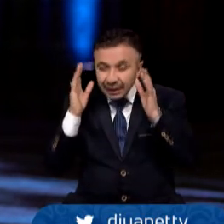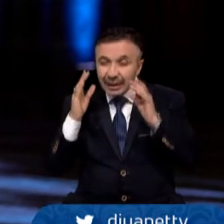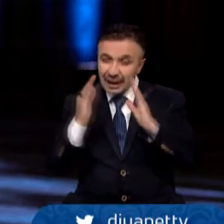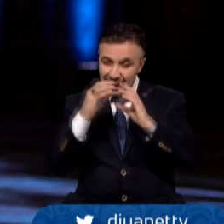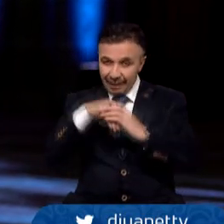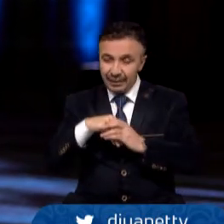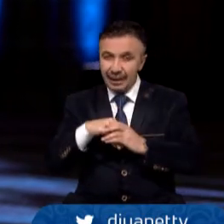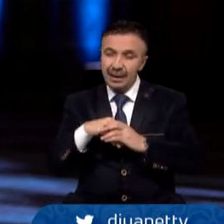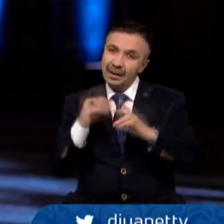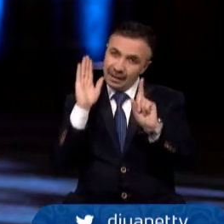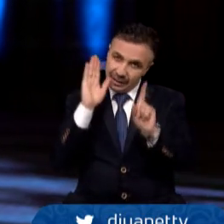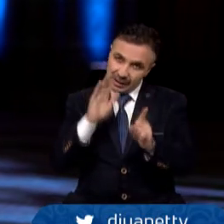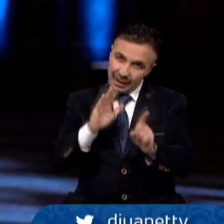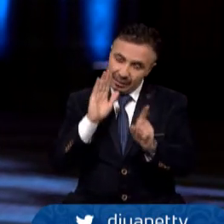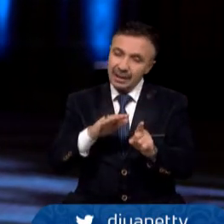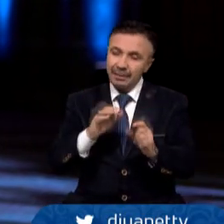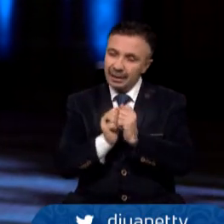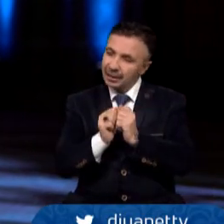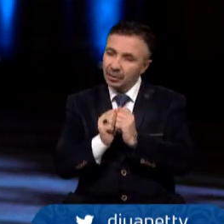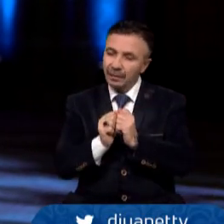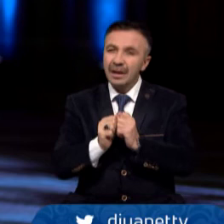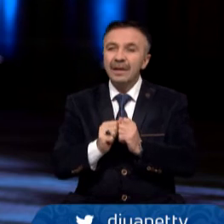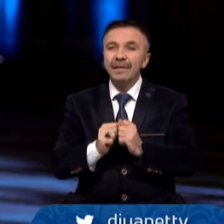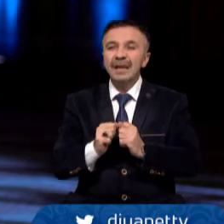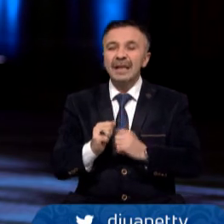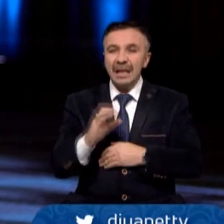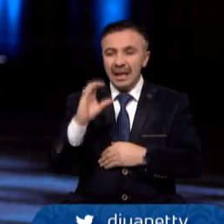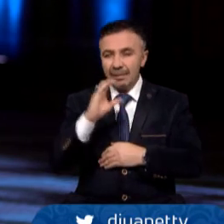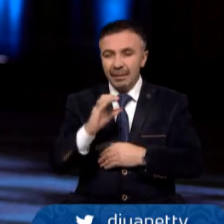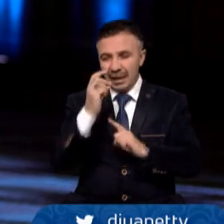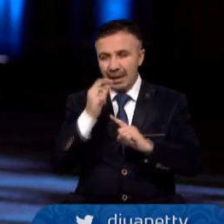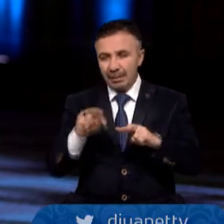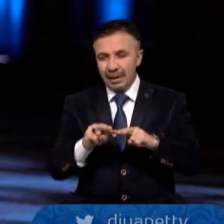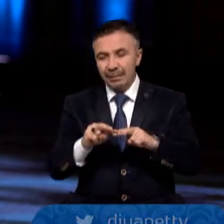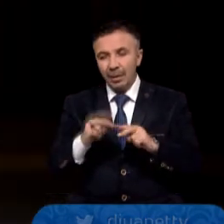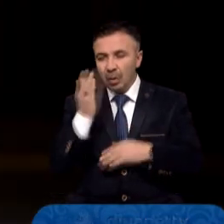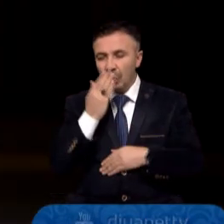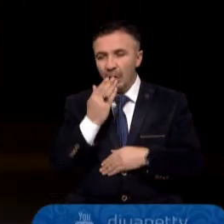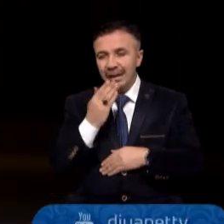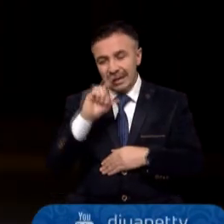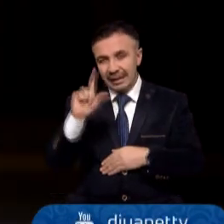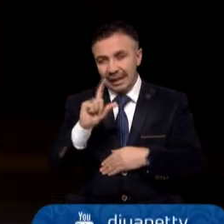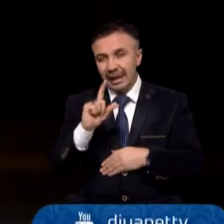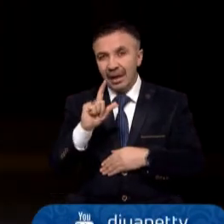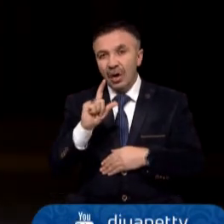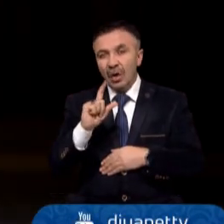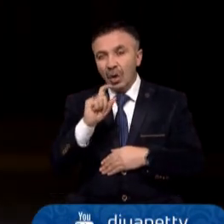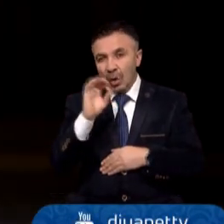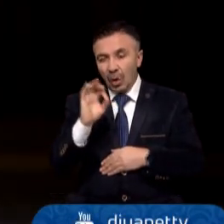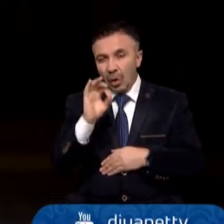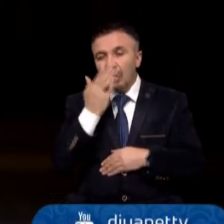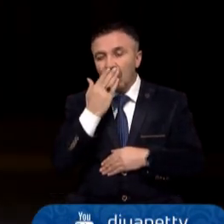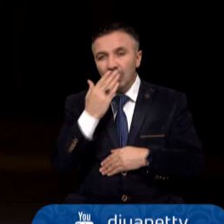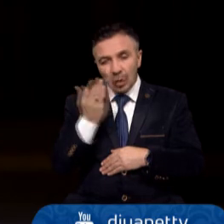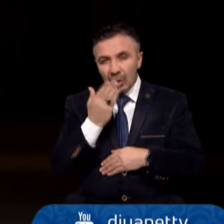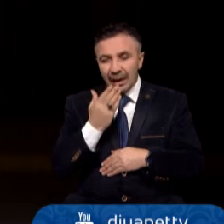cemaatle kılıyorsunuz ya imam hatibe gittiniz ya Kur'an kursuna gittiniz veya lisede orta okulda okurken